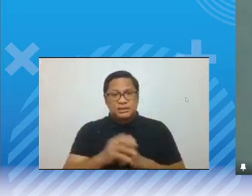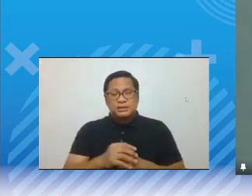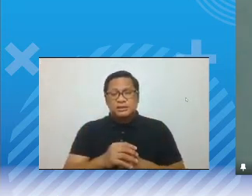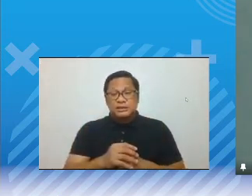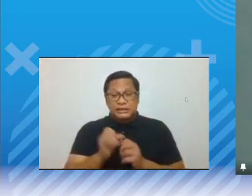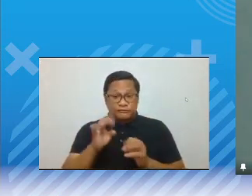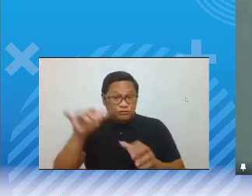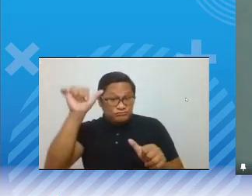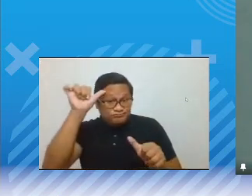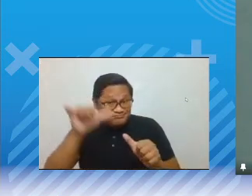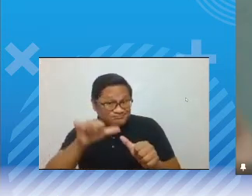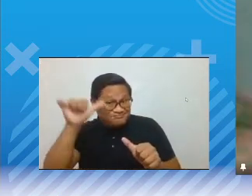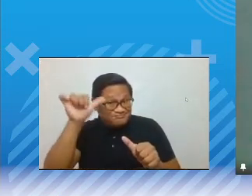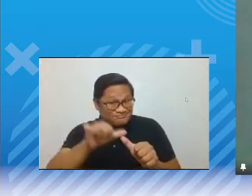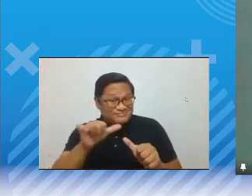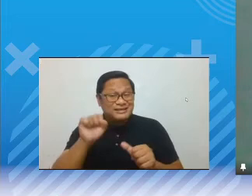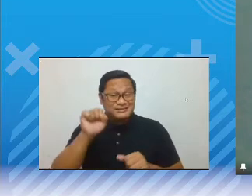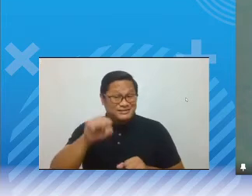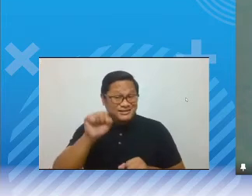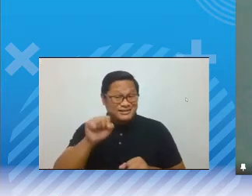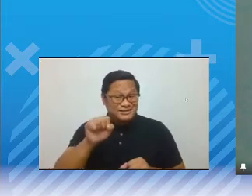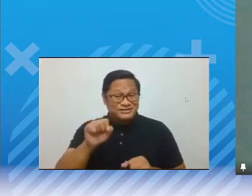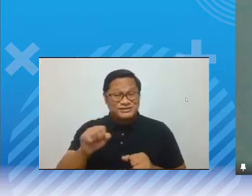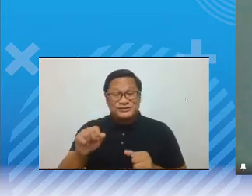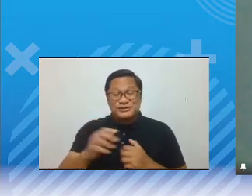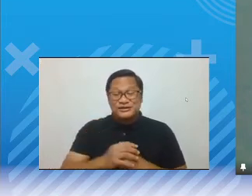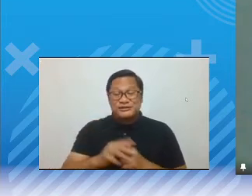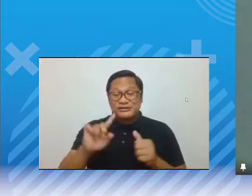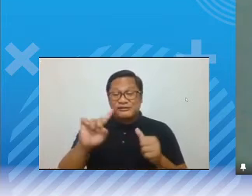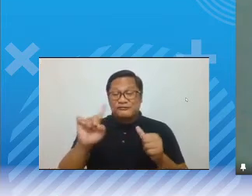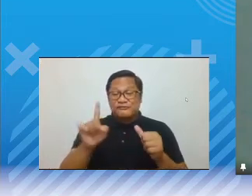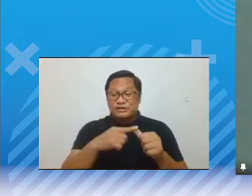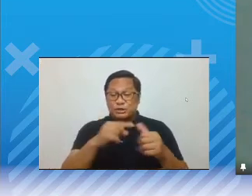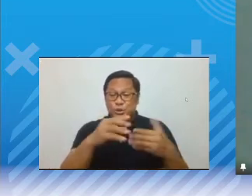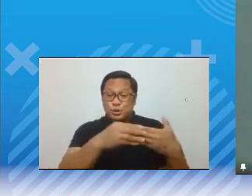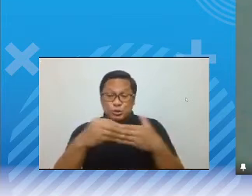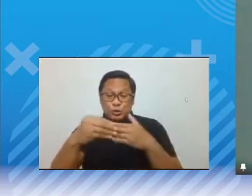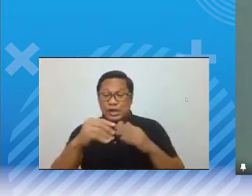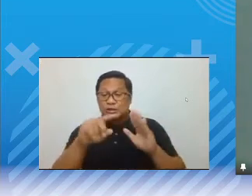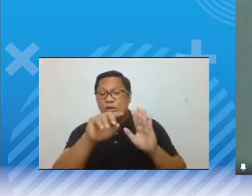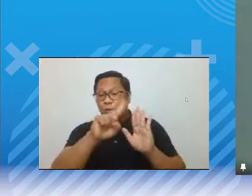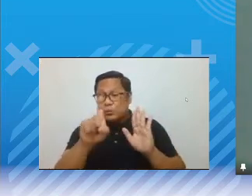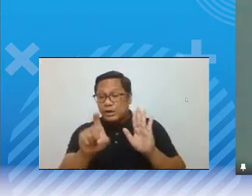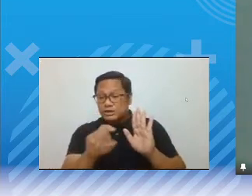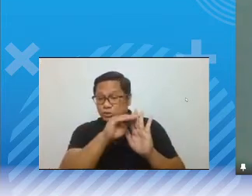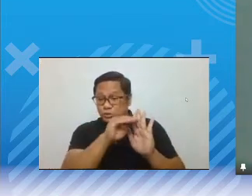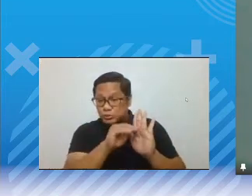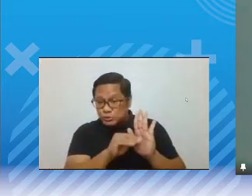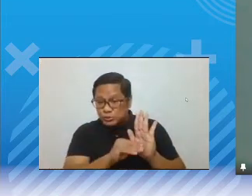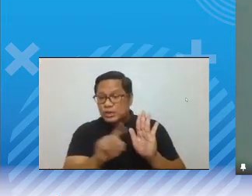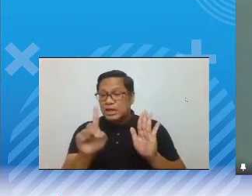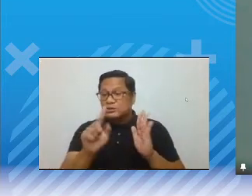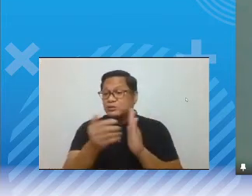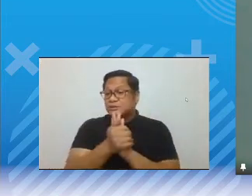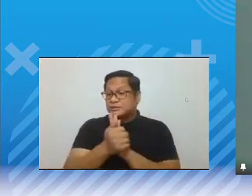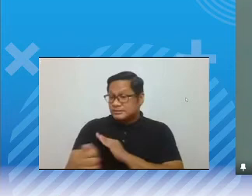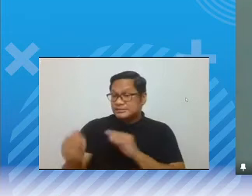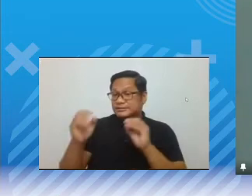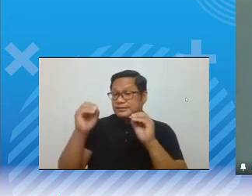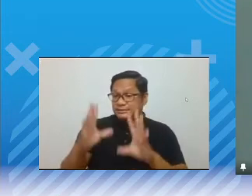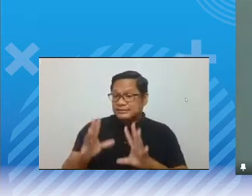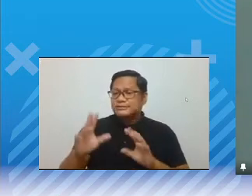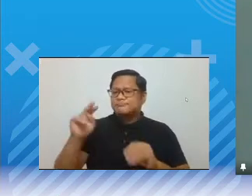po, binanggit ko yung sort of guide questions lang din na ano-ano skills ng ating mga guro ang kailangan